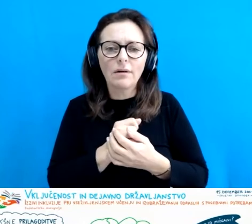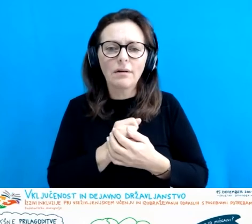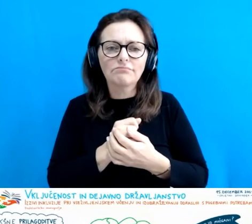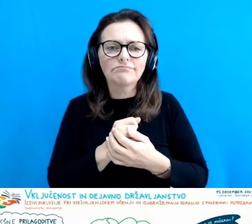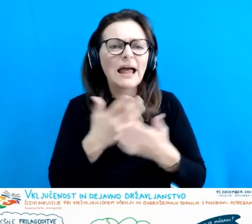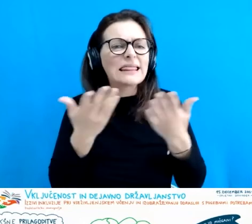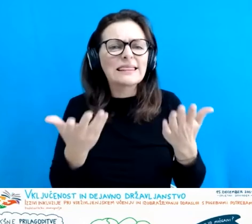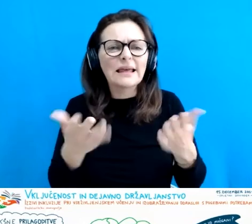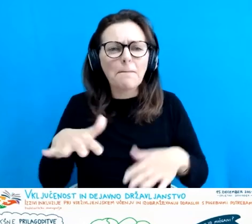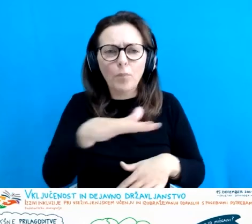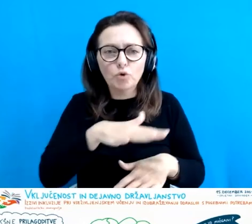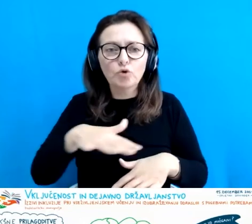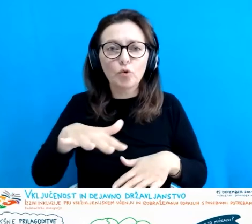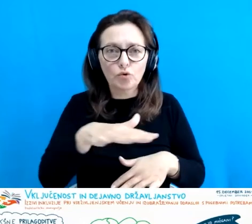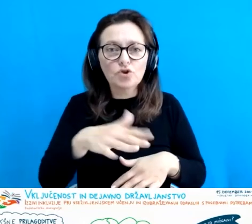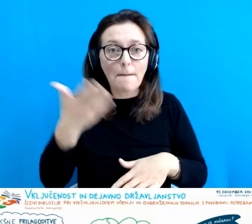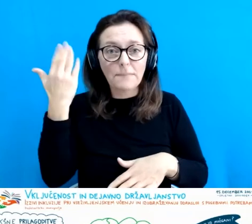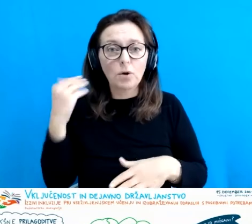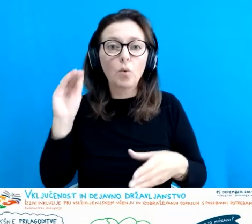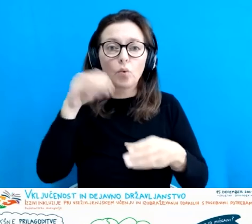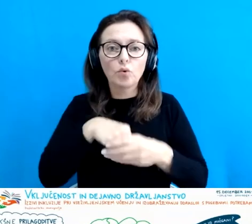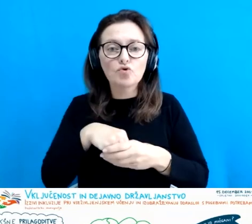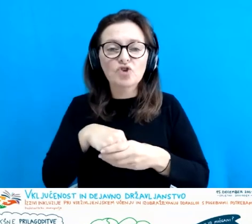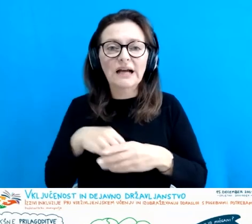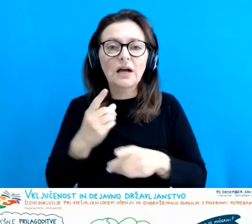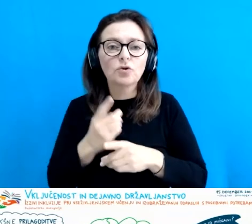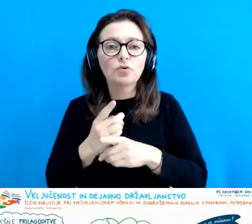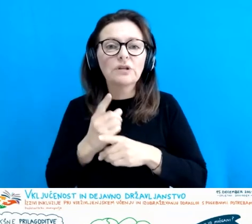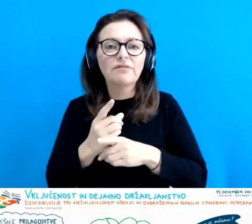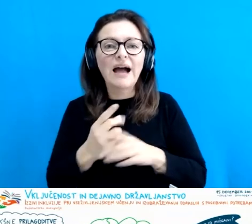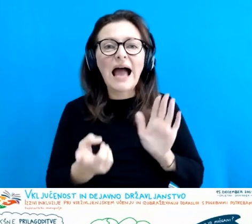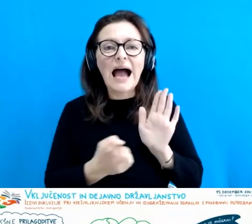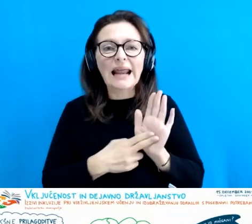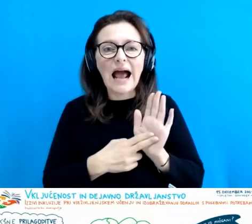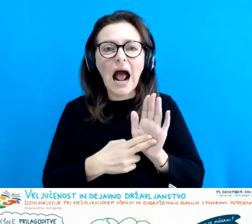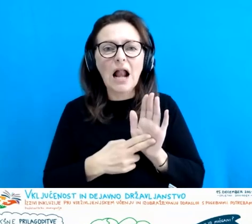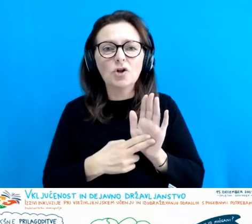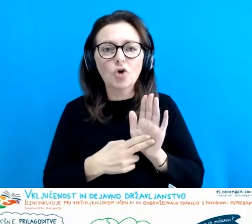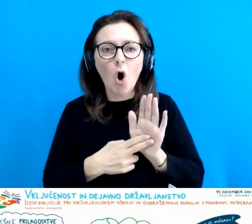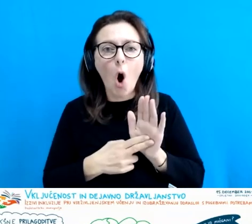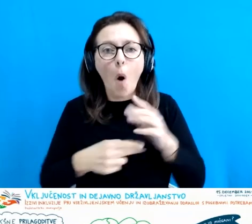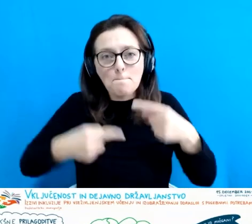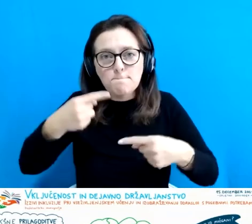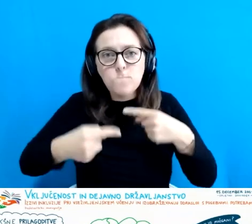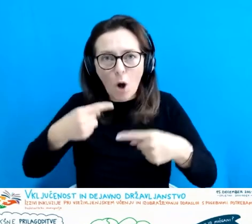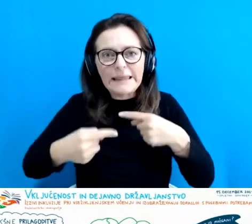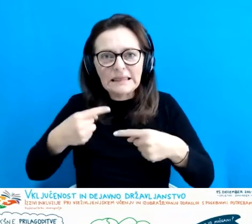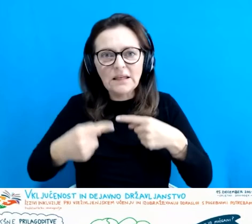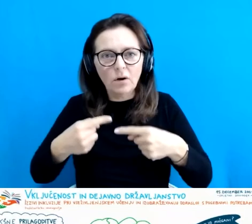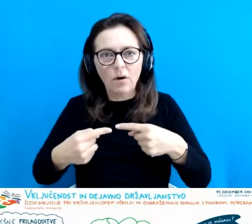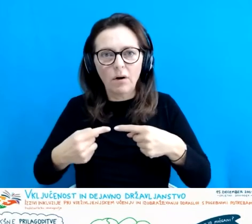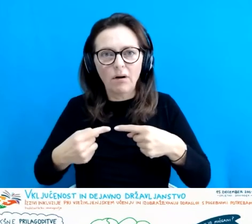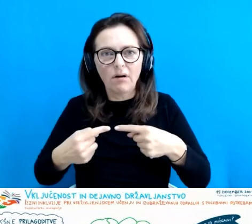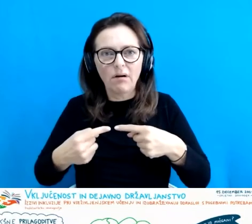tega področja bilo vključenega tudi v tisto realno operativno politiko, da bo prišlo do